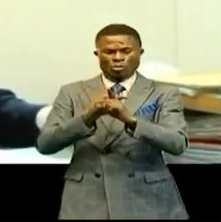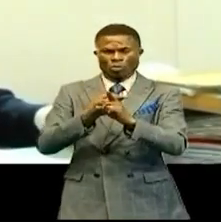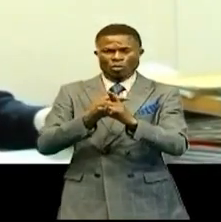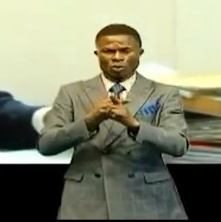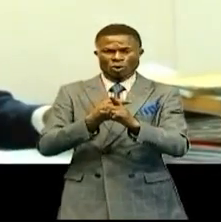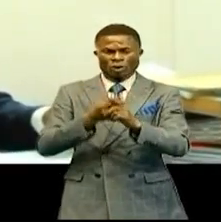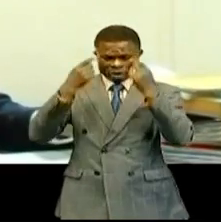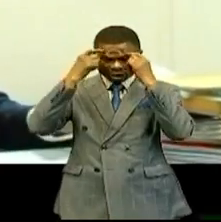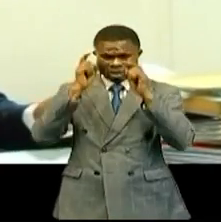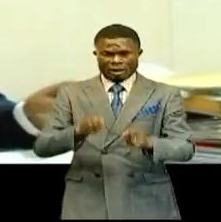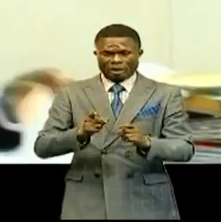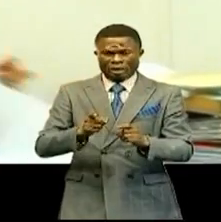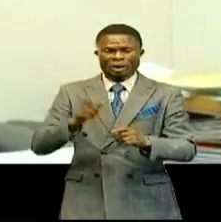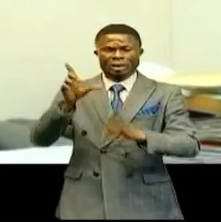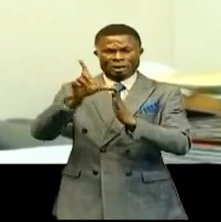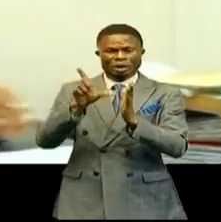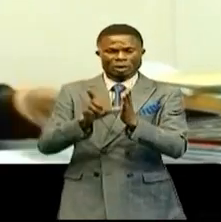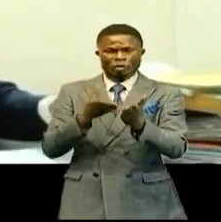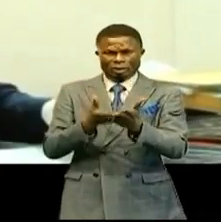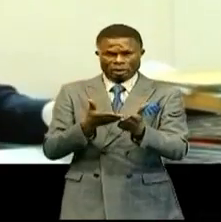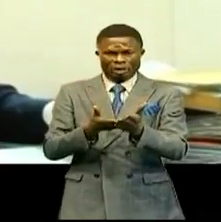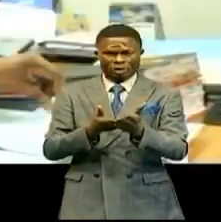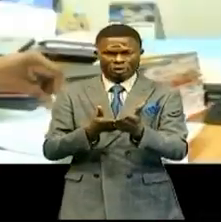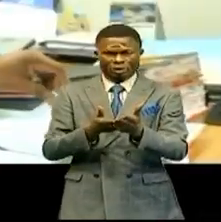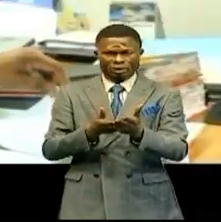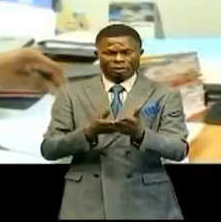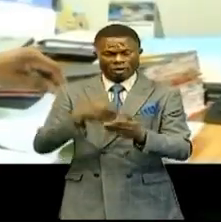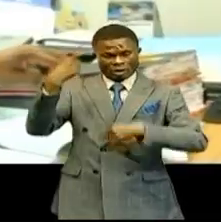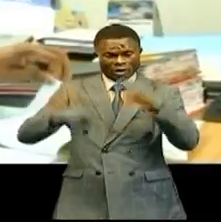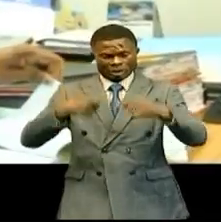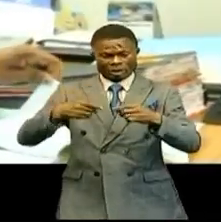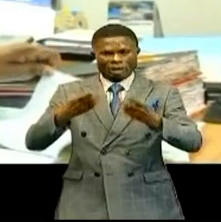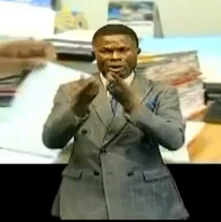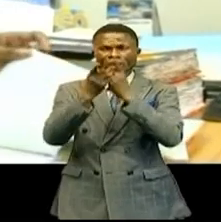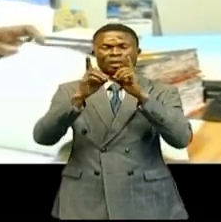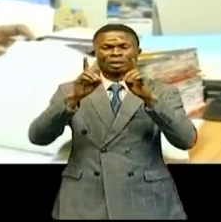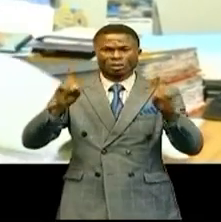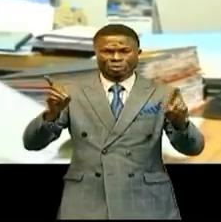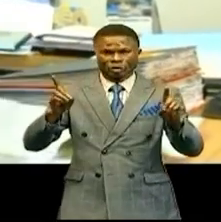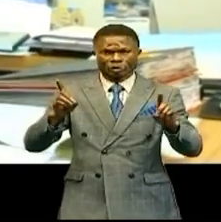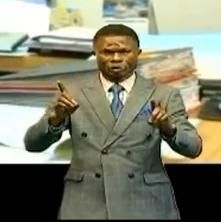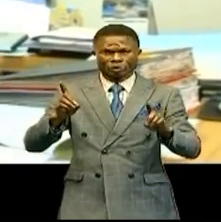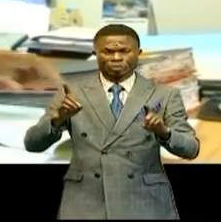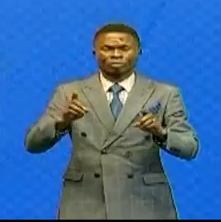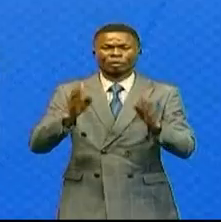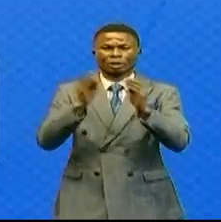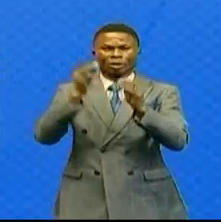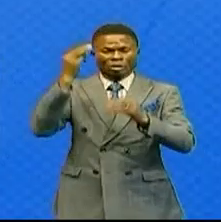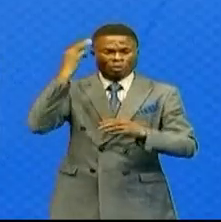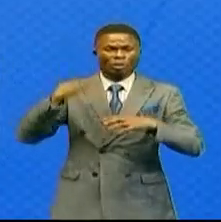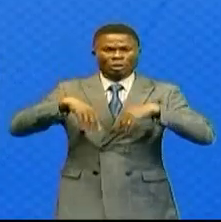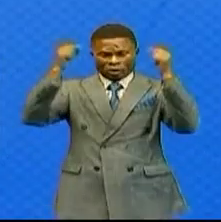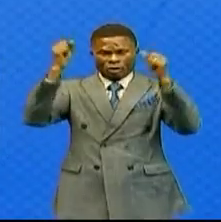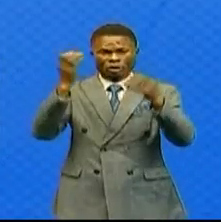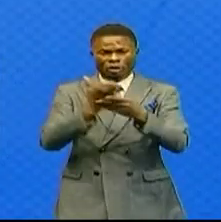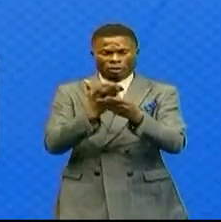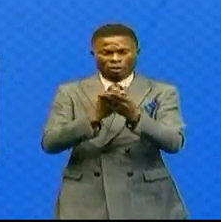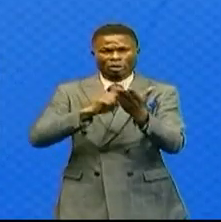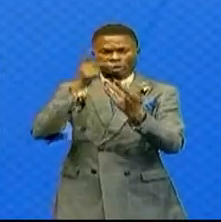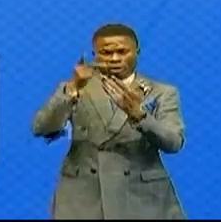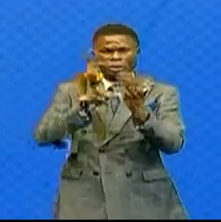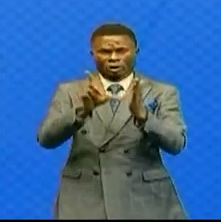qui sont du domaine de la loi. Après débat et délibération, le Conseil a adopté ces projets de